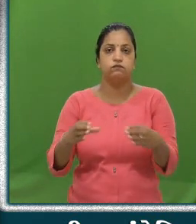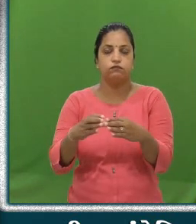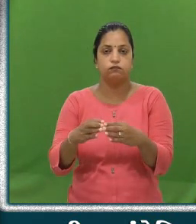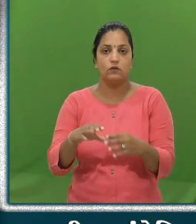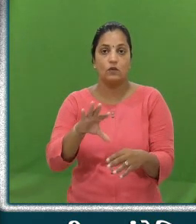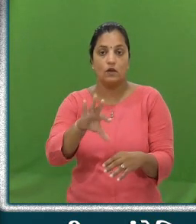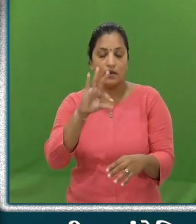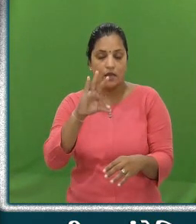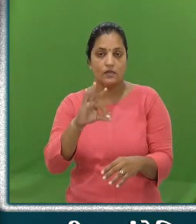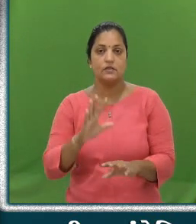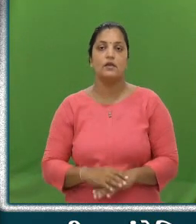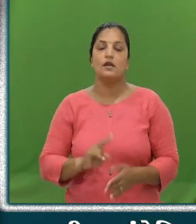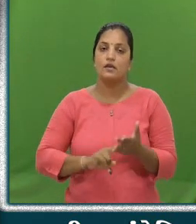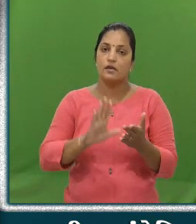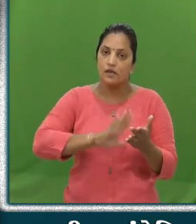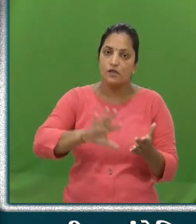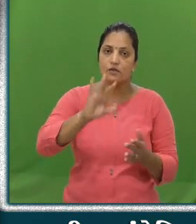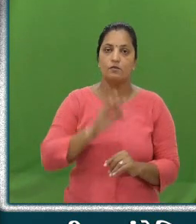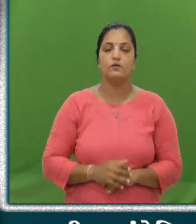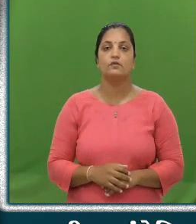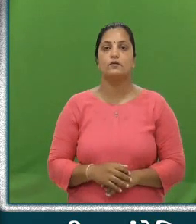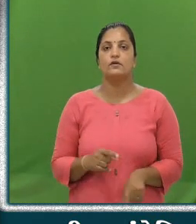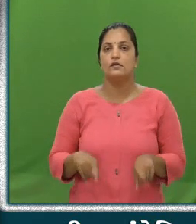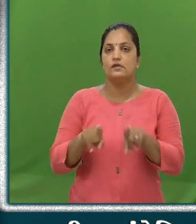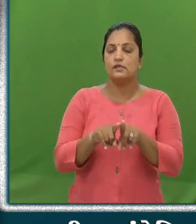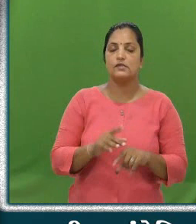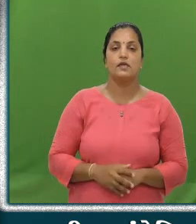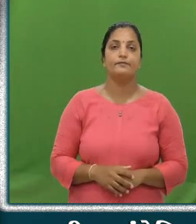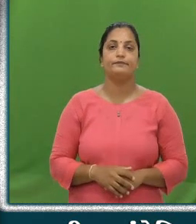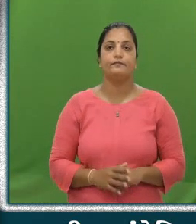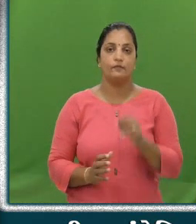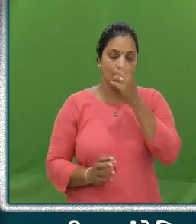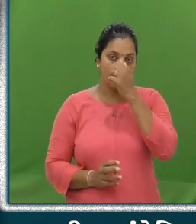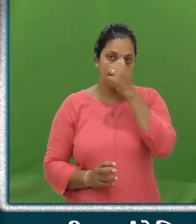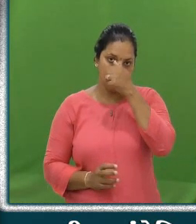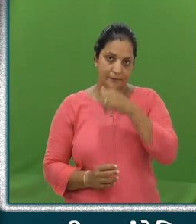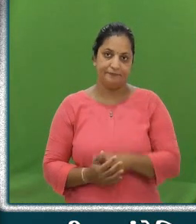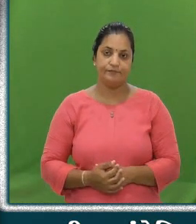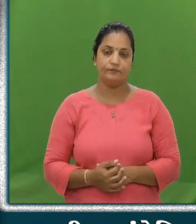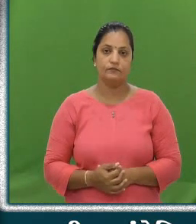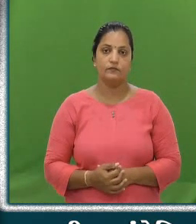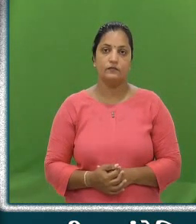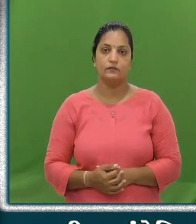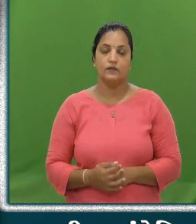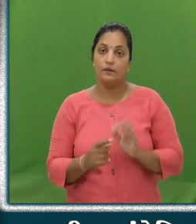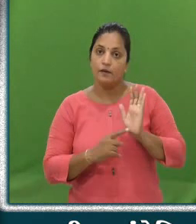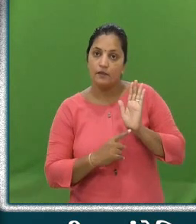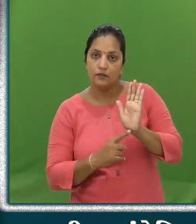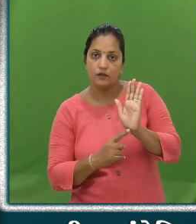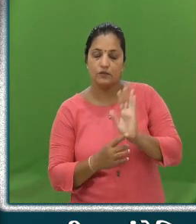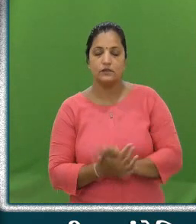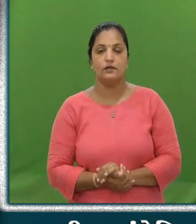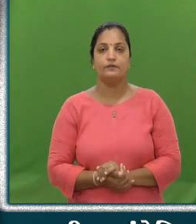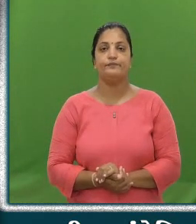થતી હોય છે બરોબર અહીં પ્રતીકાત્મક રીતે જે કહેવામાં આવે છે આપણે ક્રો એટલે કાગડો દર્શાવેલો છે